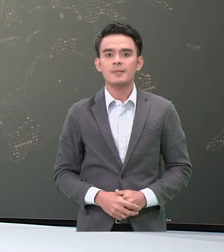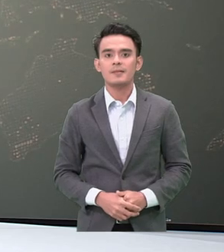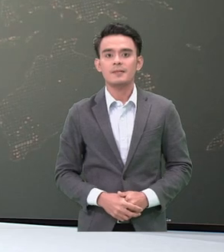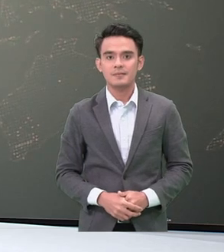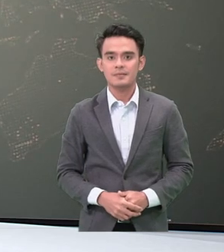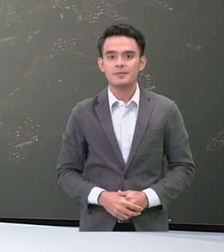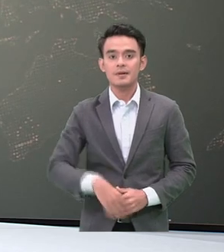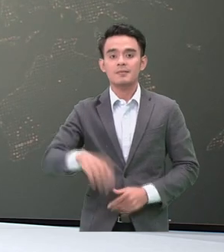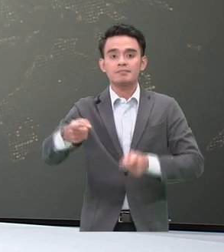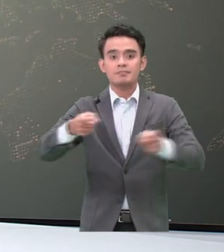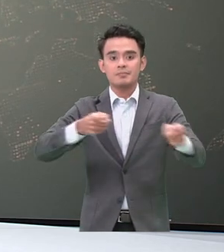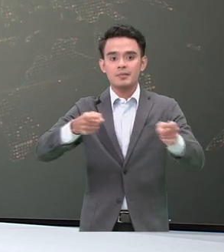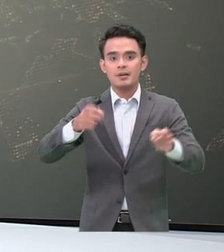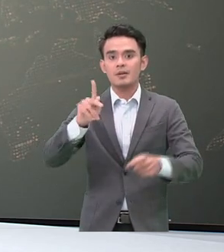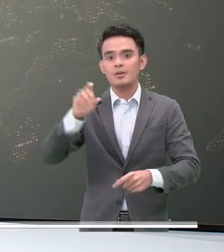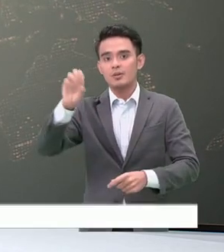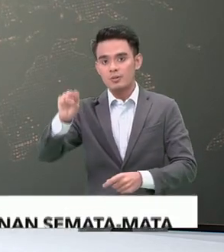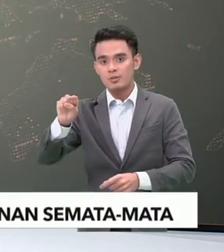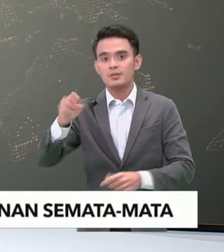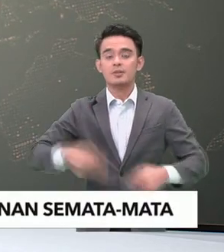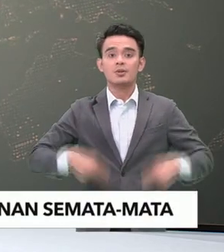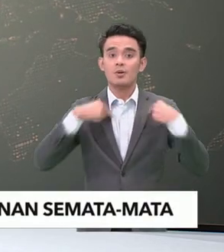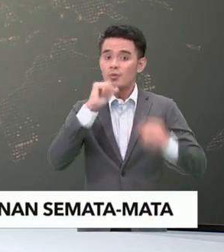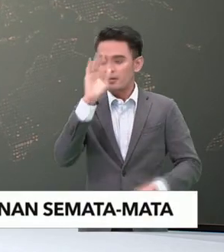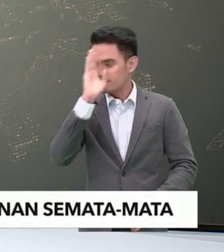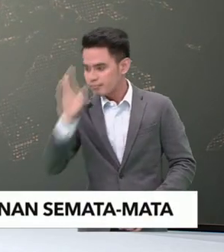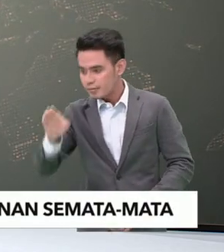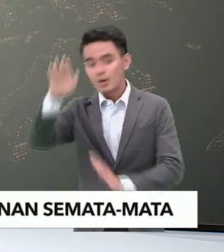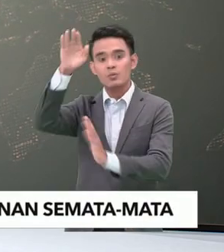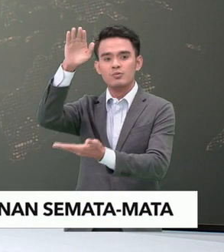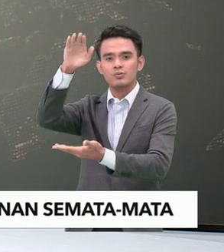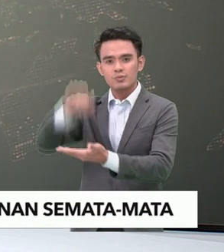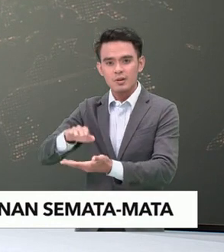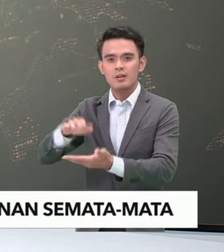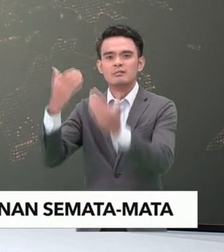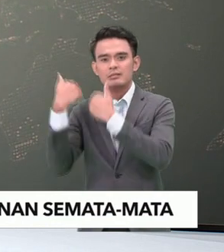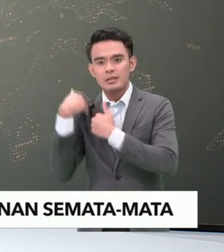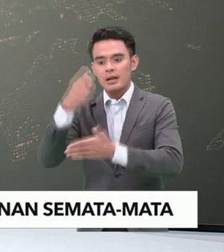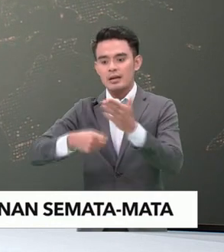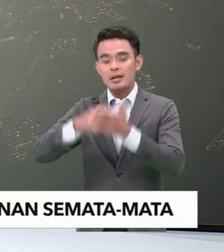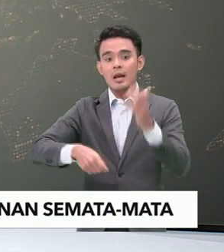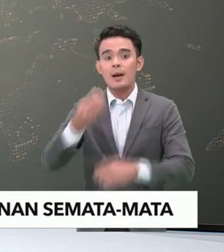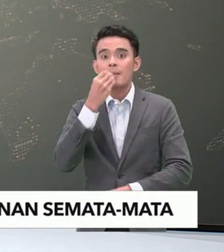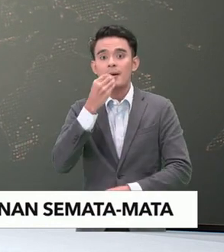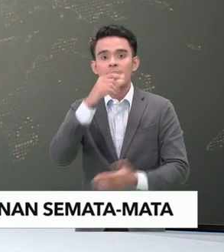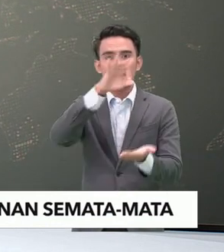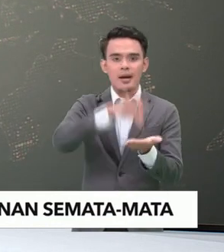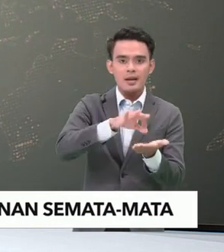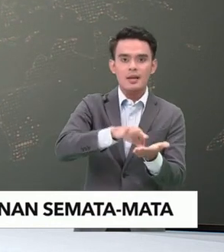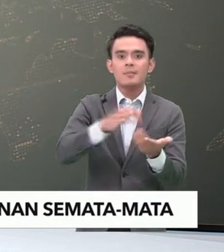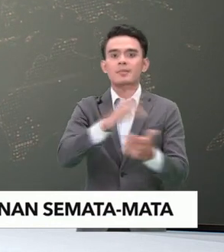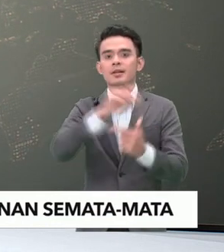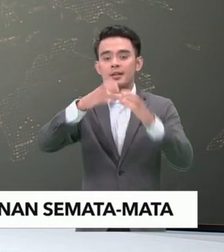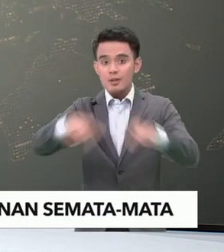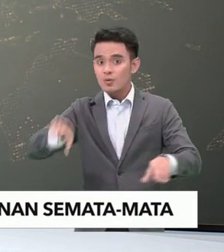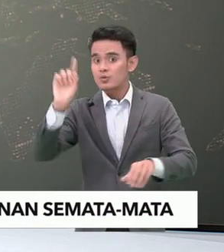Sementara itu, pengurusan kos sara hidup bukan tertumpu kepada soal mengurangkan beban pengguna tentang harga makanan seperti ayam dan telur